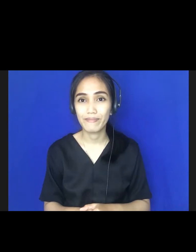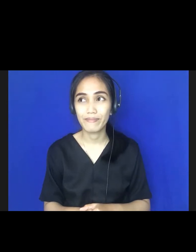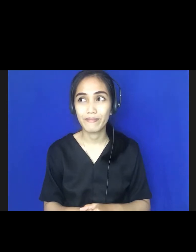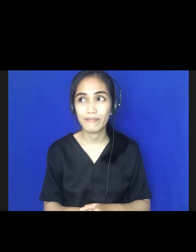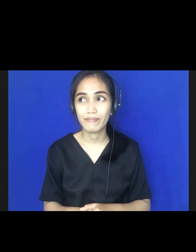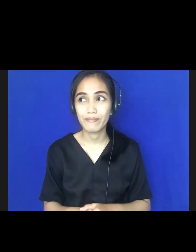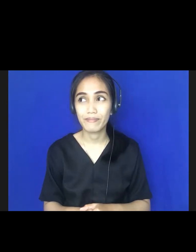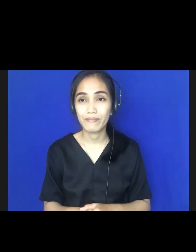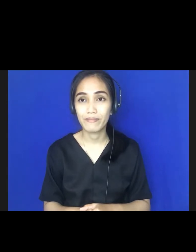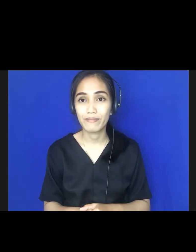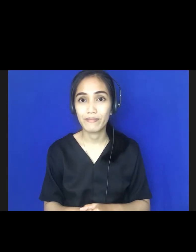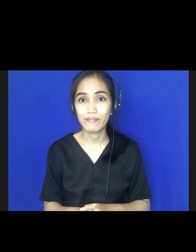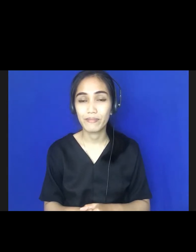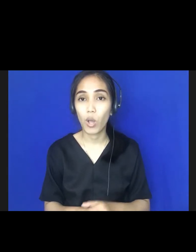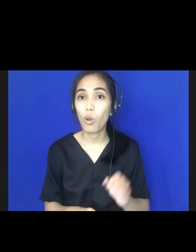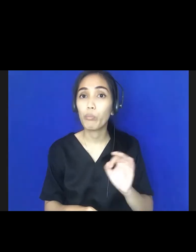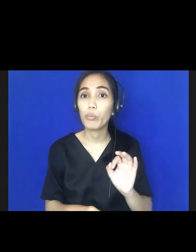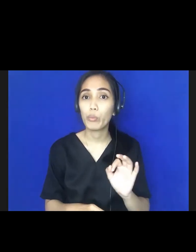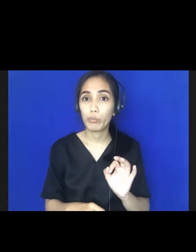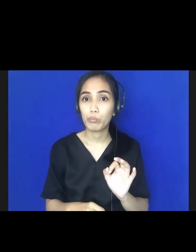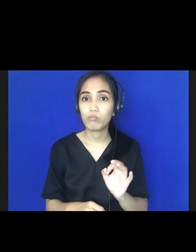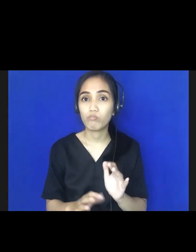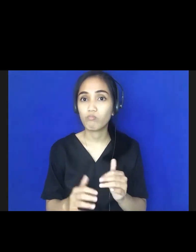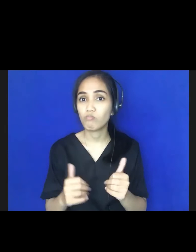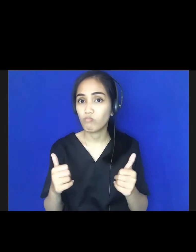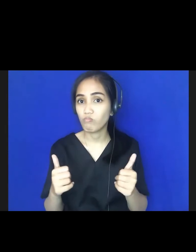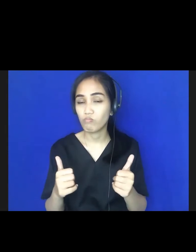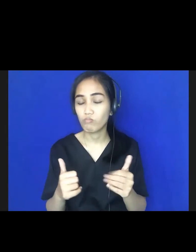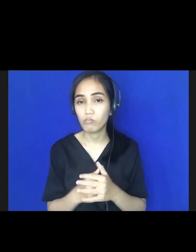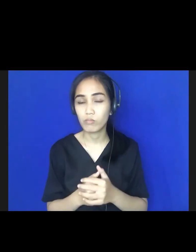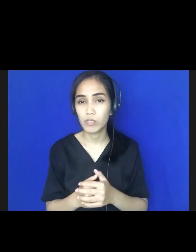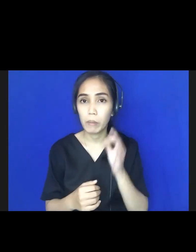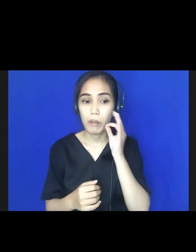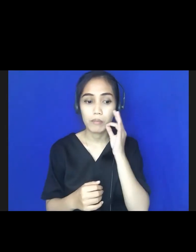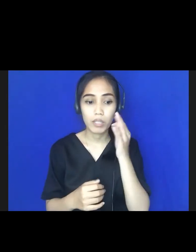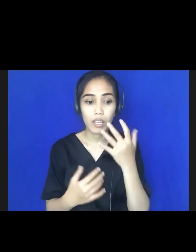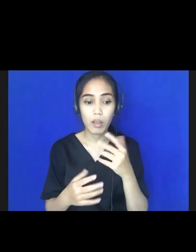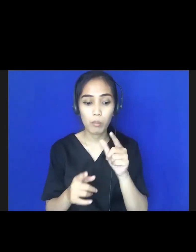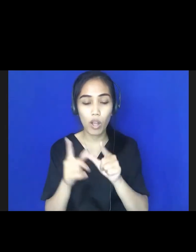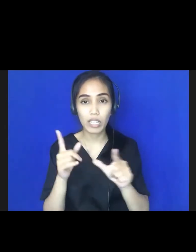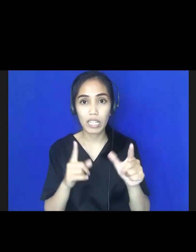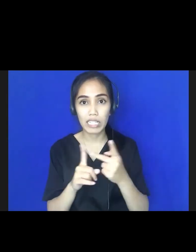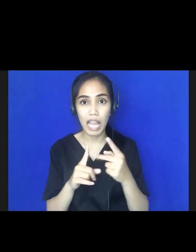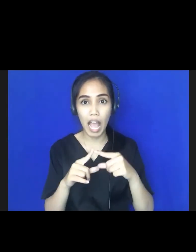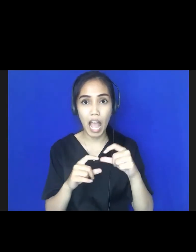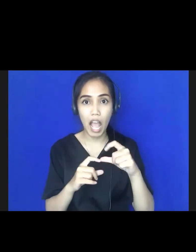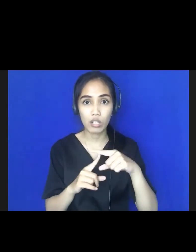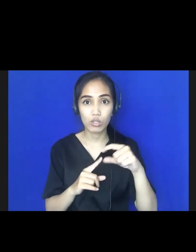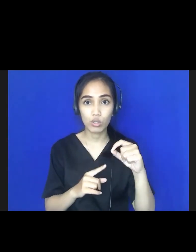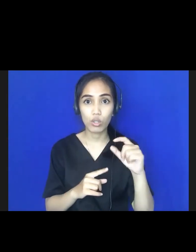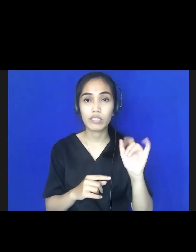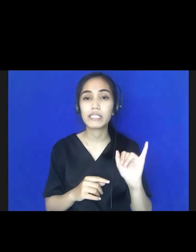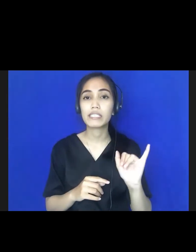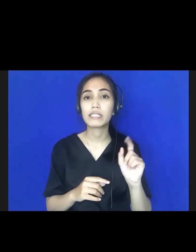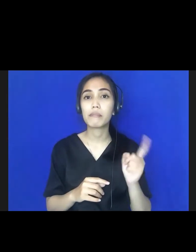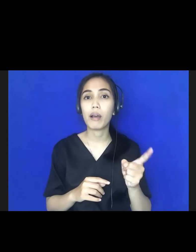Mohon izin Bu, belum Bu. Halo. Belum ya. Ya. Oke. Saya mewakili Pak Hasto, Mbak, karena Pak Hasto sedang